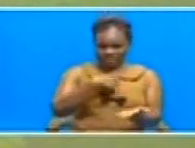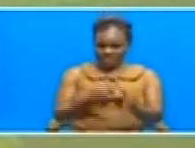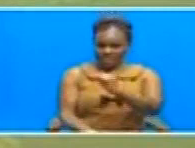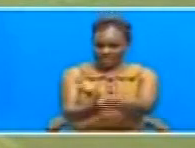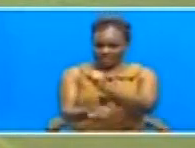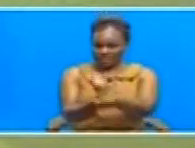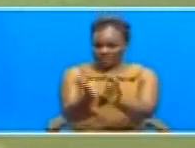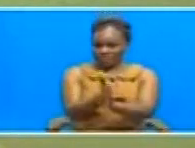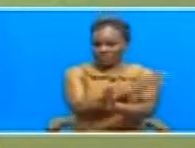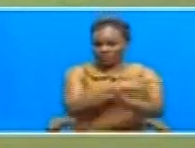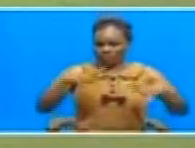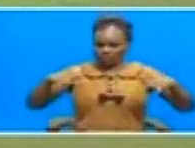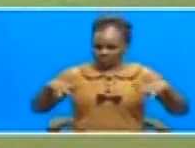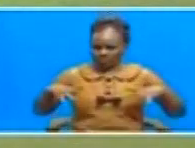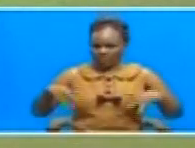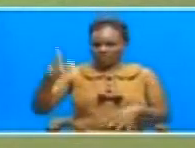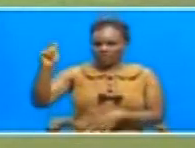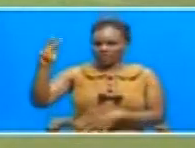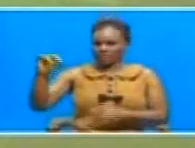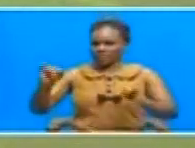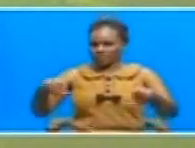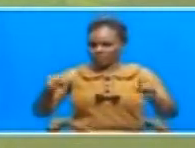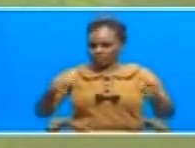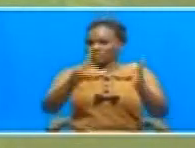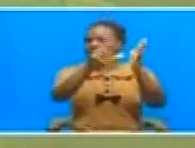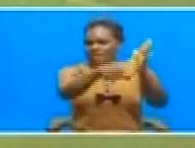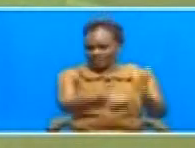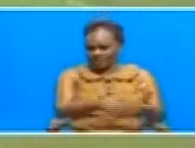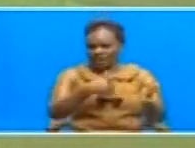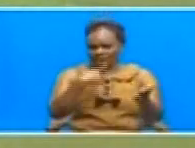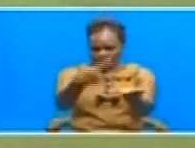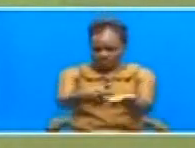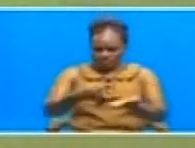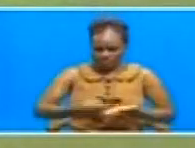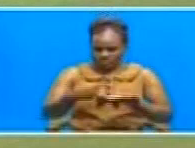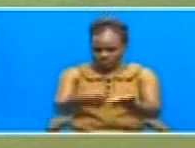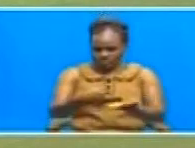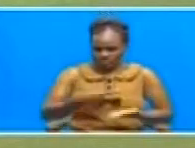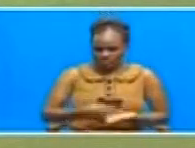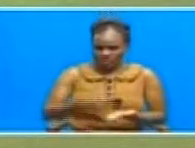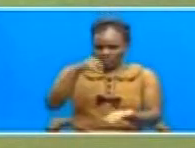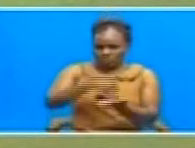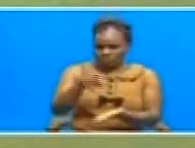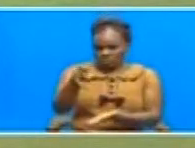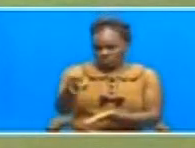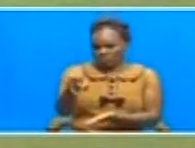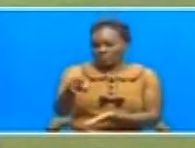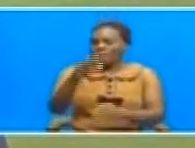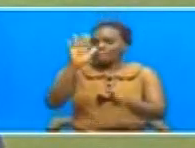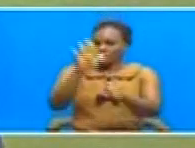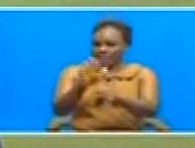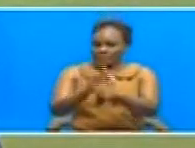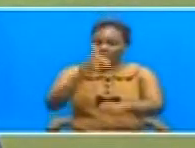ya kupumzika, ni kwamba baadaye kwenye KTN News mtazamaji tutakuwa na mahojiano ambayo yanayokuhusu wewe mtazamaji. Mara